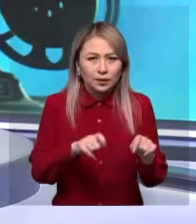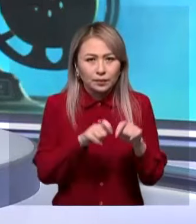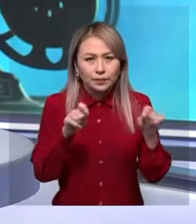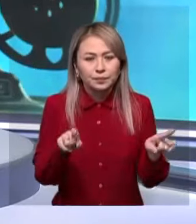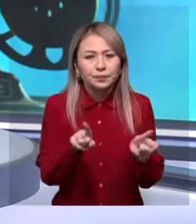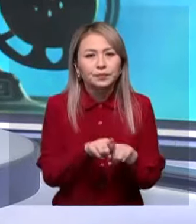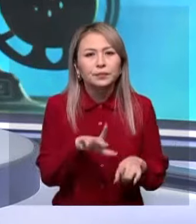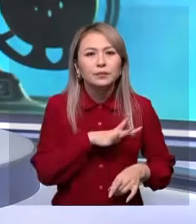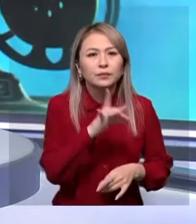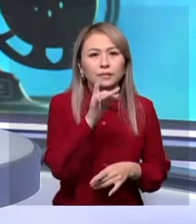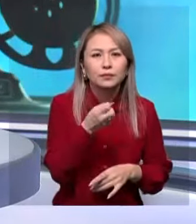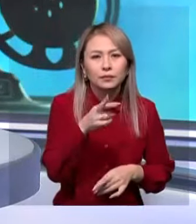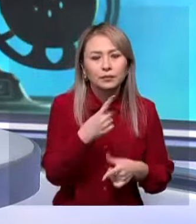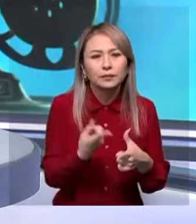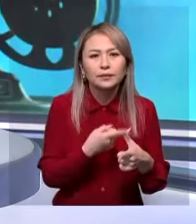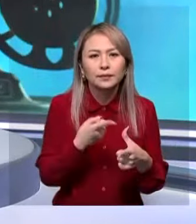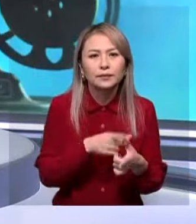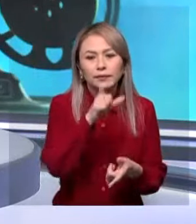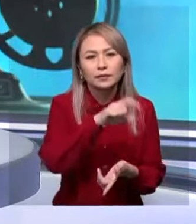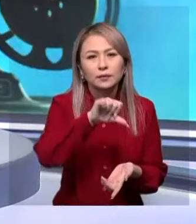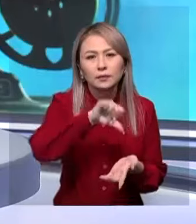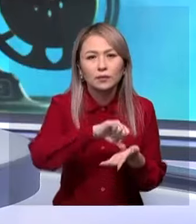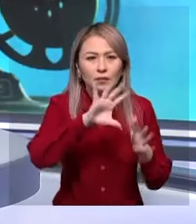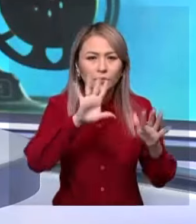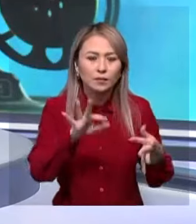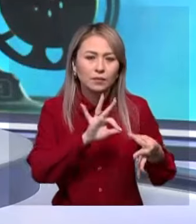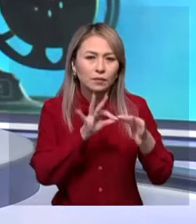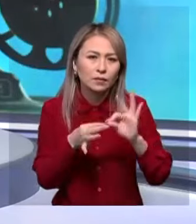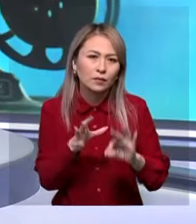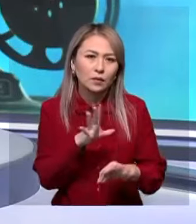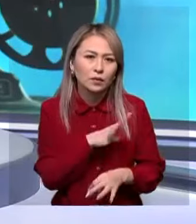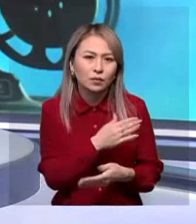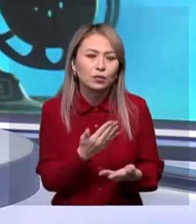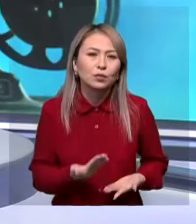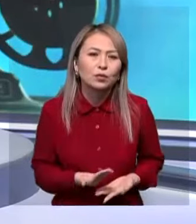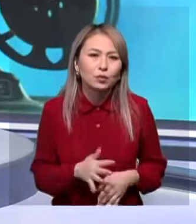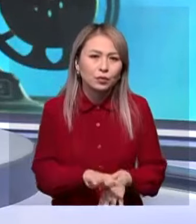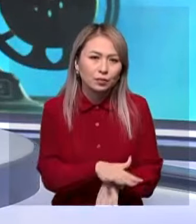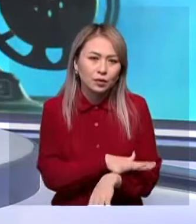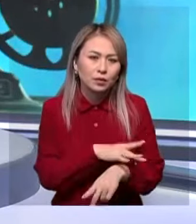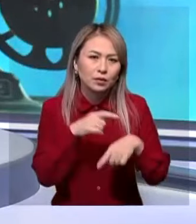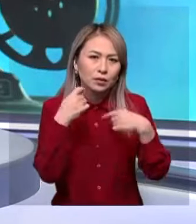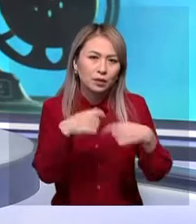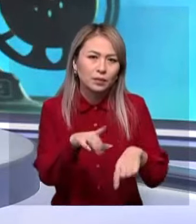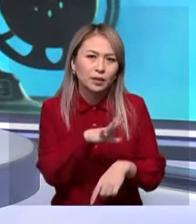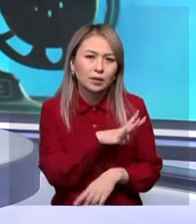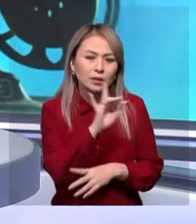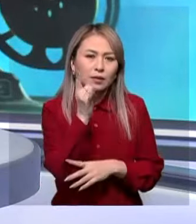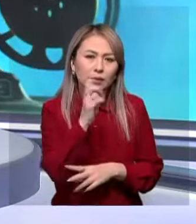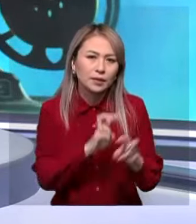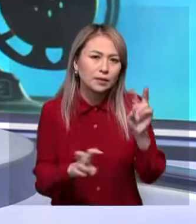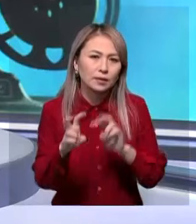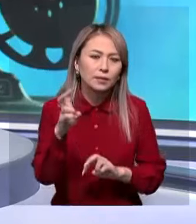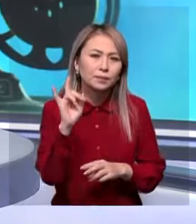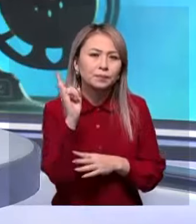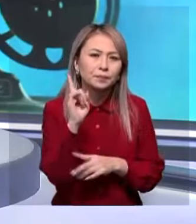кесіледі. Туындыда тағдыр тәлкегіне түскен Рая есімді кейіпкердің оқиғасы баяндалады. Ол ұзақ жылдар бұрын сатылып кеткен